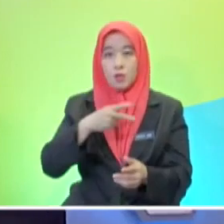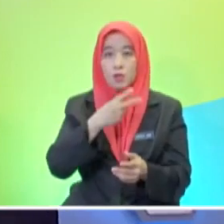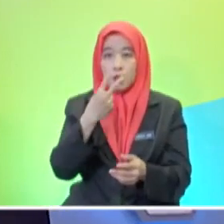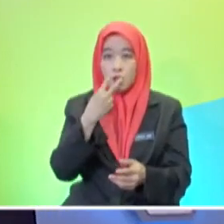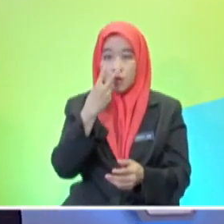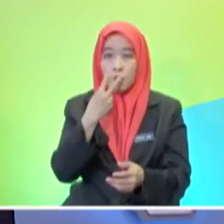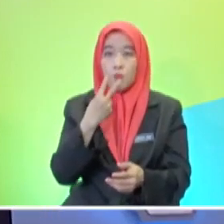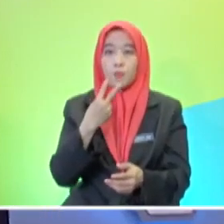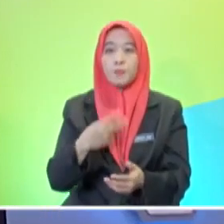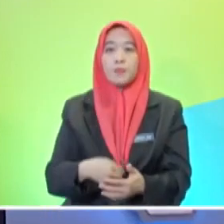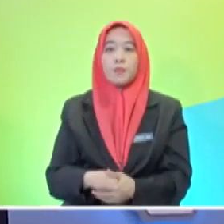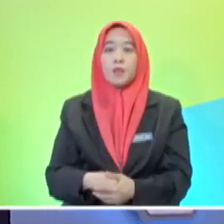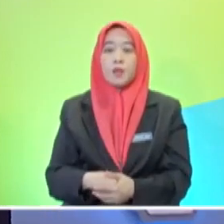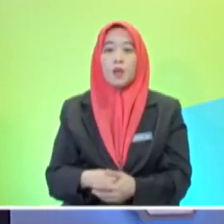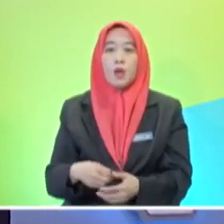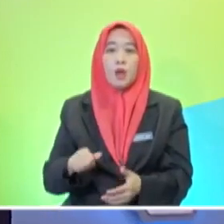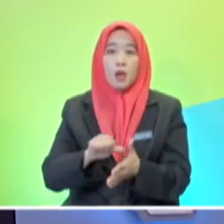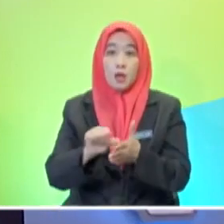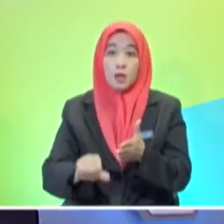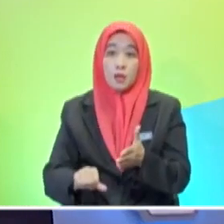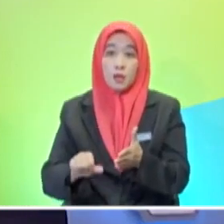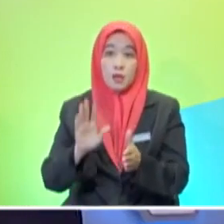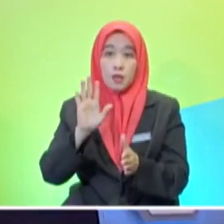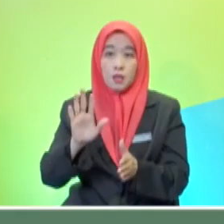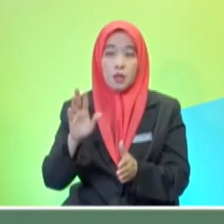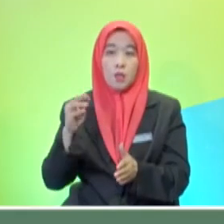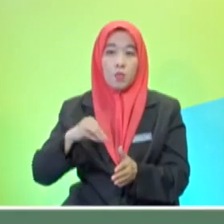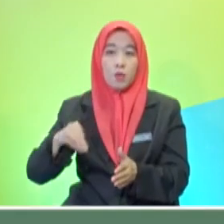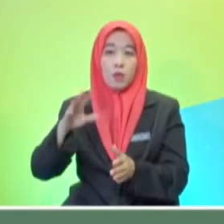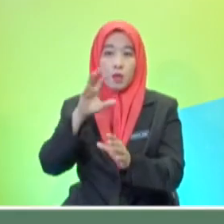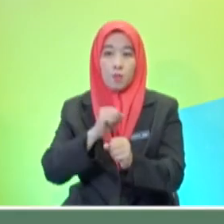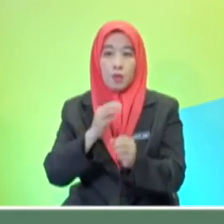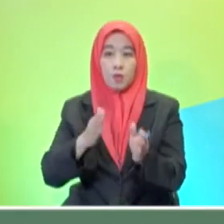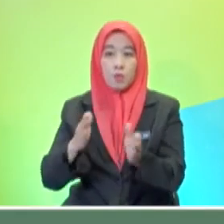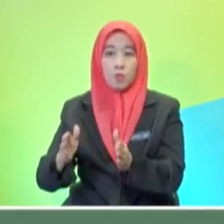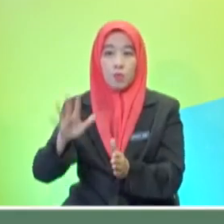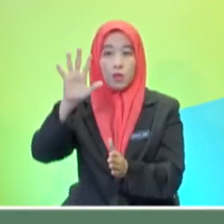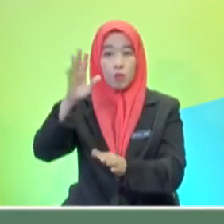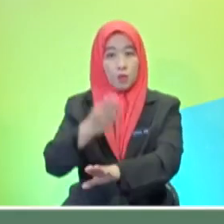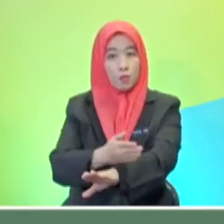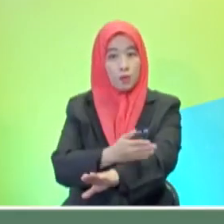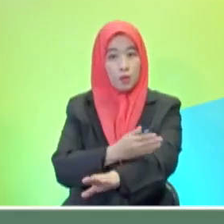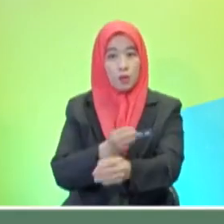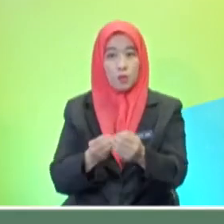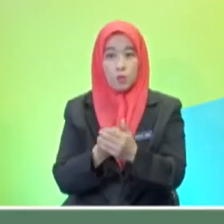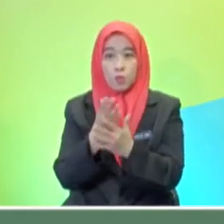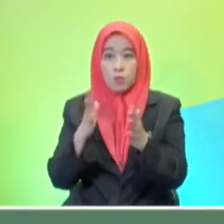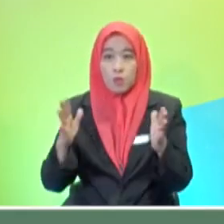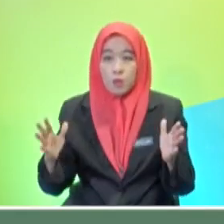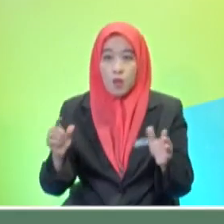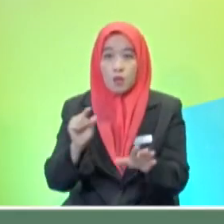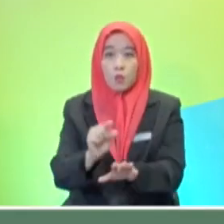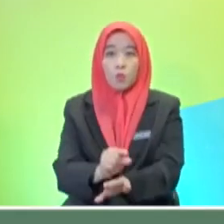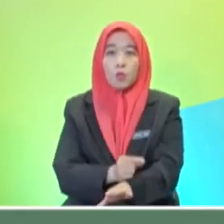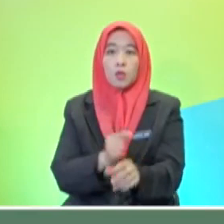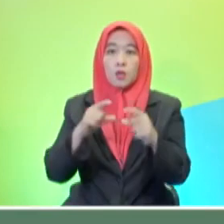ini. Silakan. Baiklah. Pada akhir siaran nanti, murid dapat menyusun 5 peringkat tumbesaran menggunakan kad